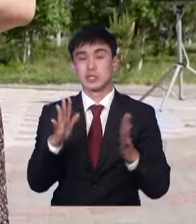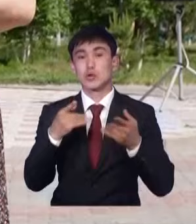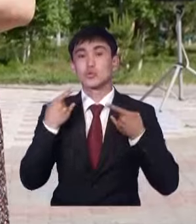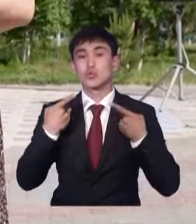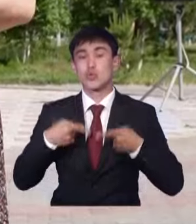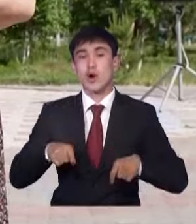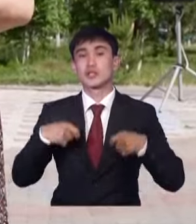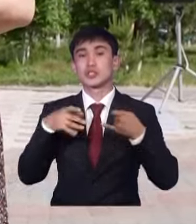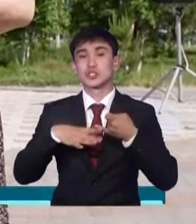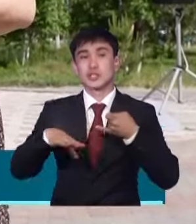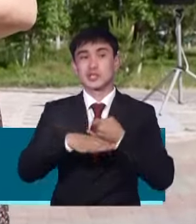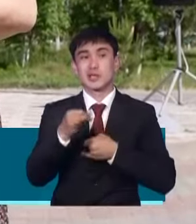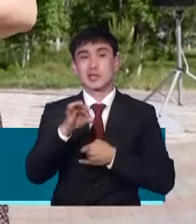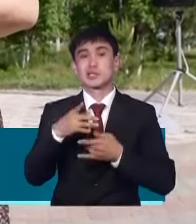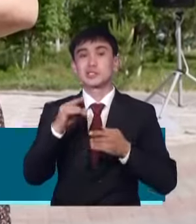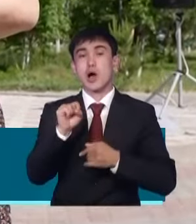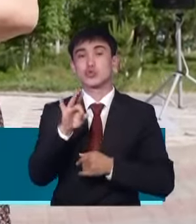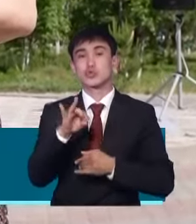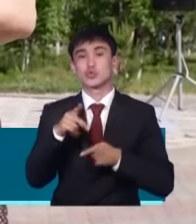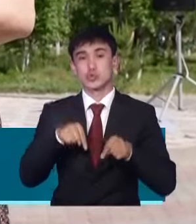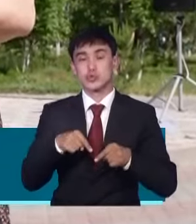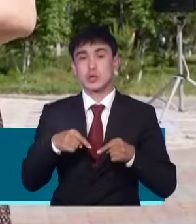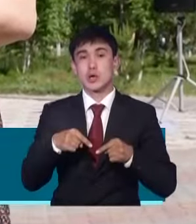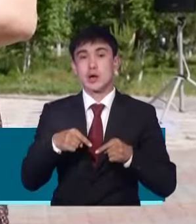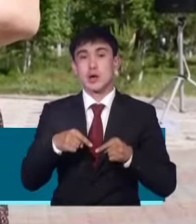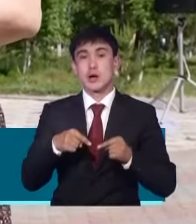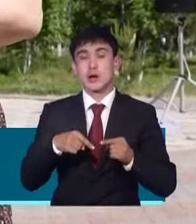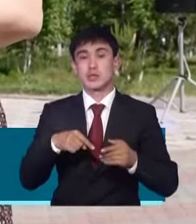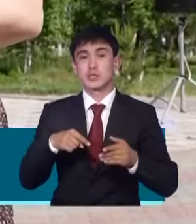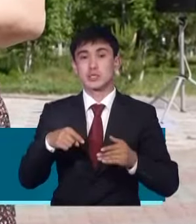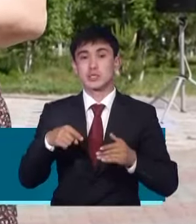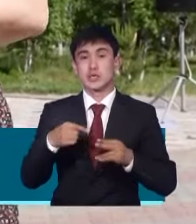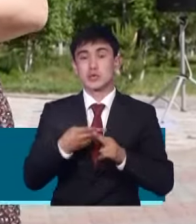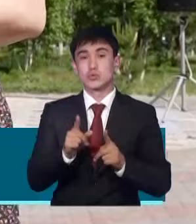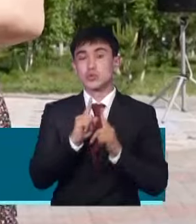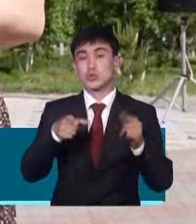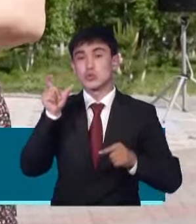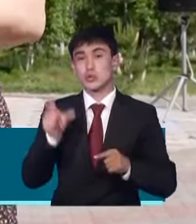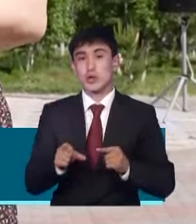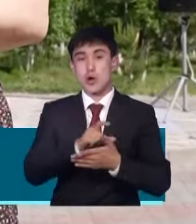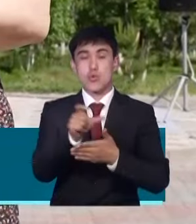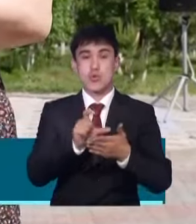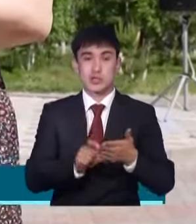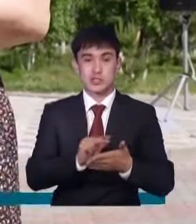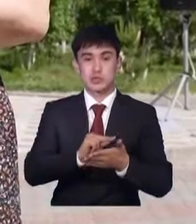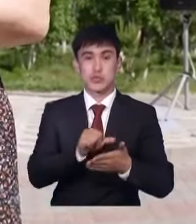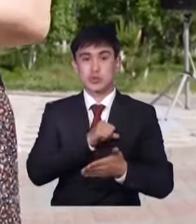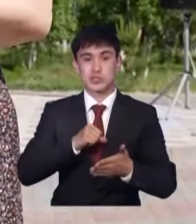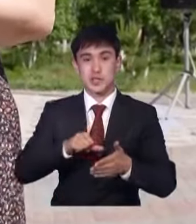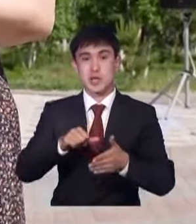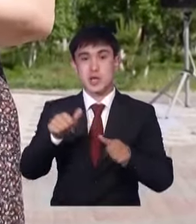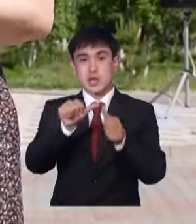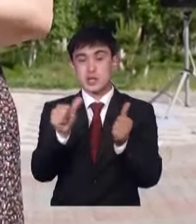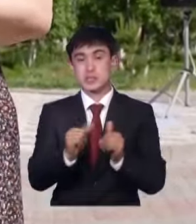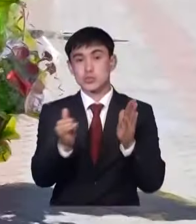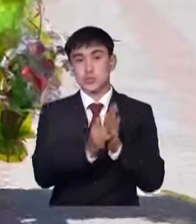туған жері. Ілияс Ақсудың шаттығын мәңгі шалқытқан тау тұлғасы. Өлең құдіретімен өзіне ескерткіш орнатқан